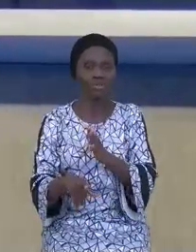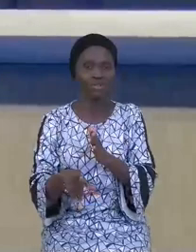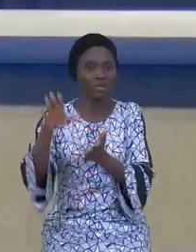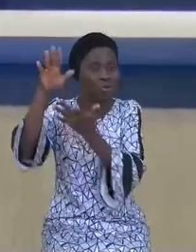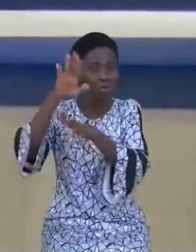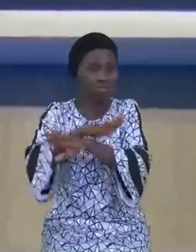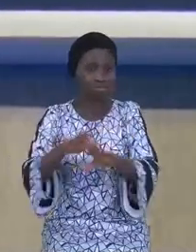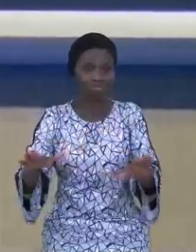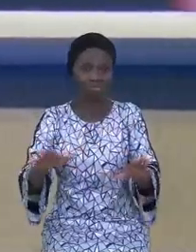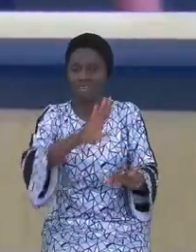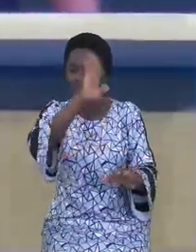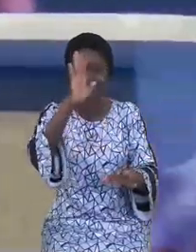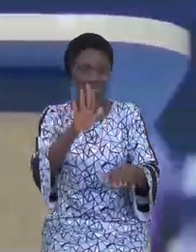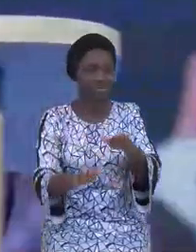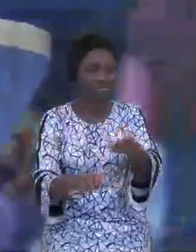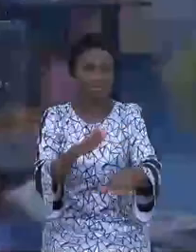jamais marché.